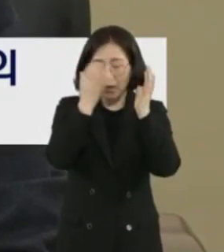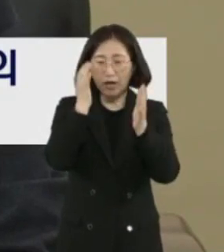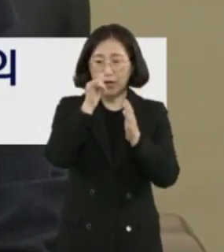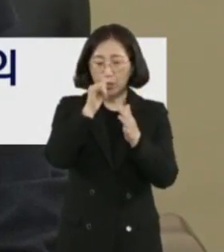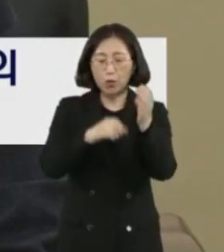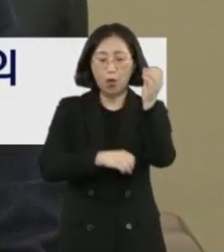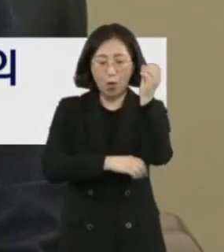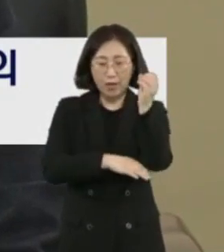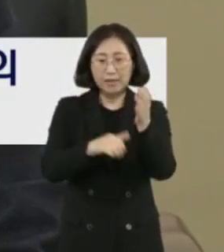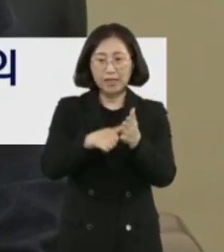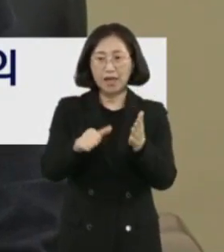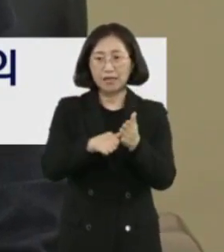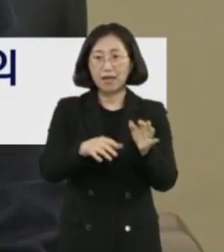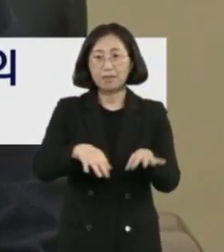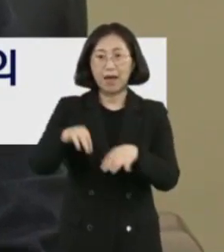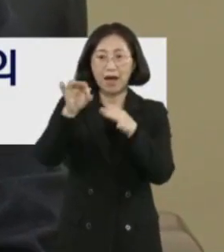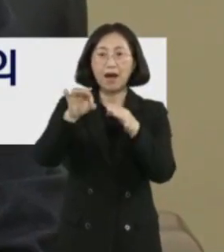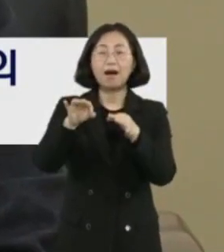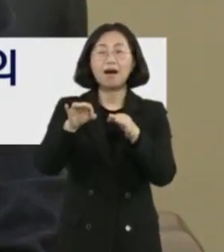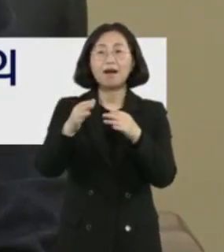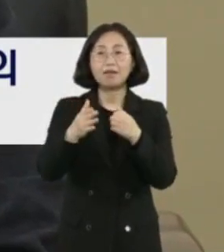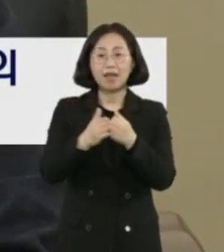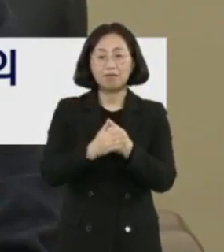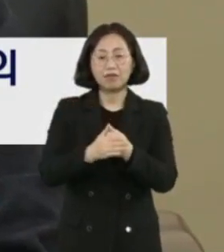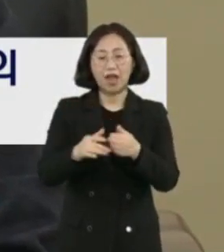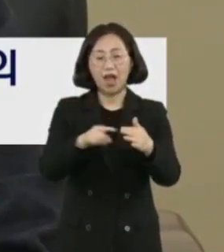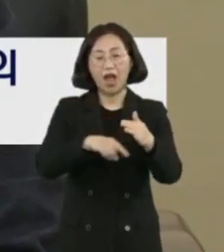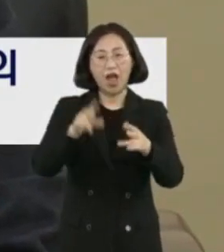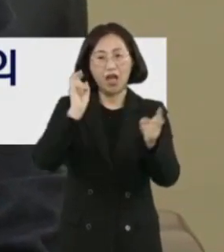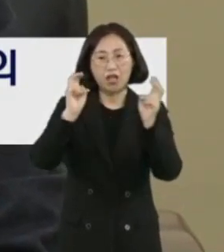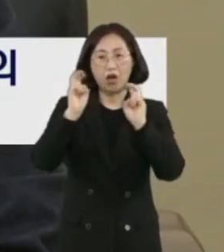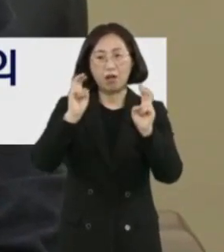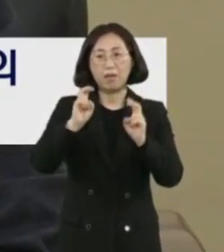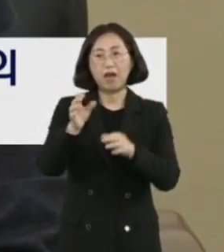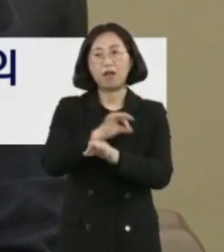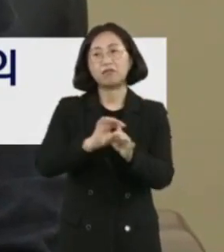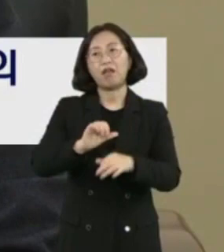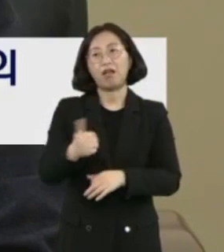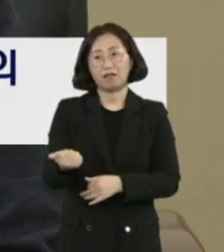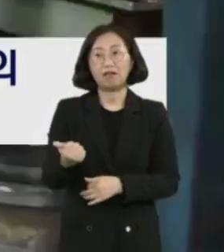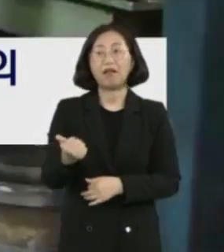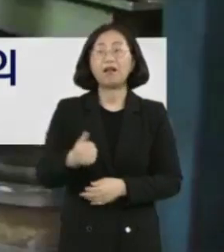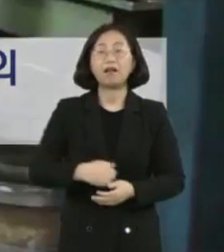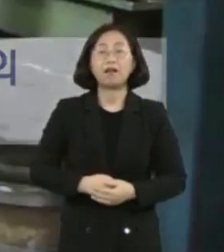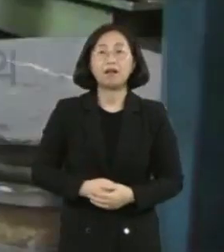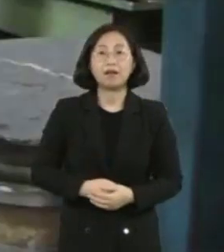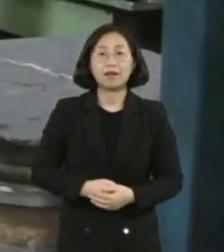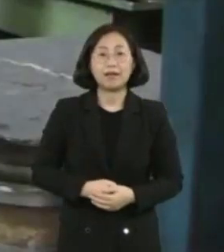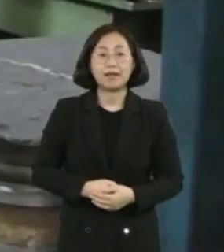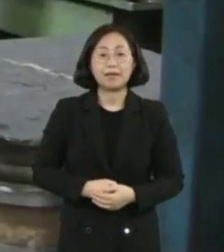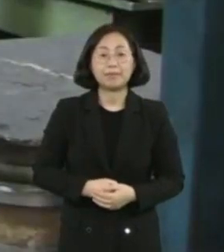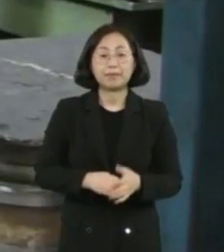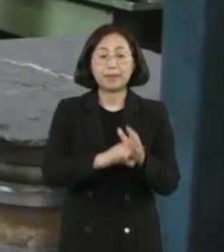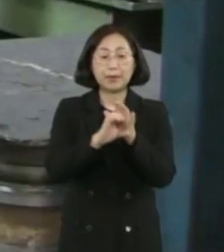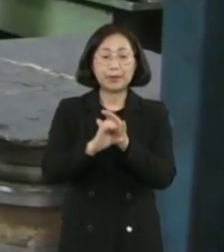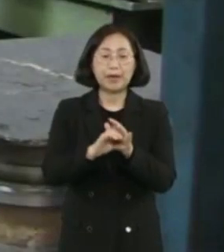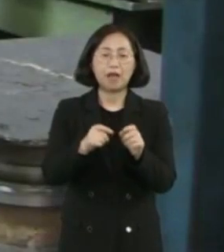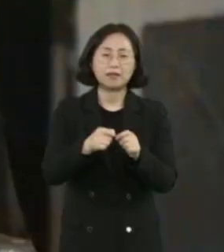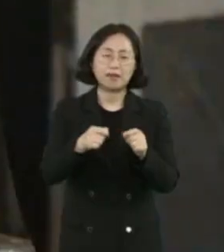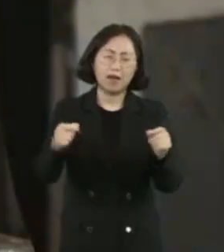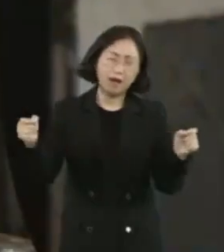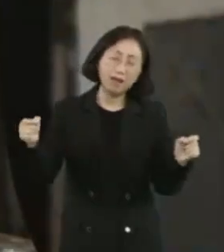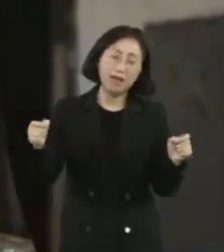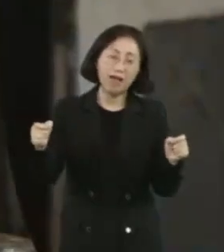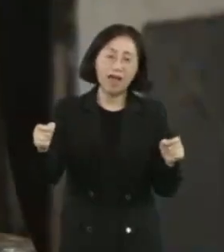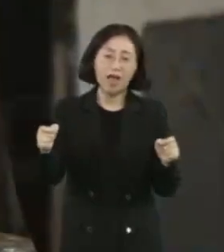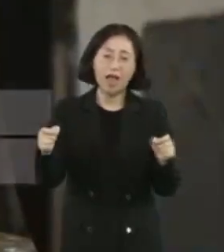원자재 가격의 상승이 내수기업의 경영 악화 요인으로 작용할 것으로 보입니다. 코로나19 장기화에 따른